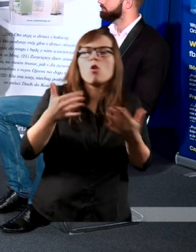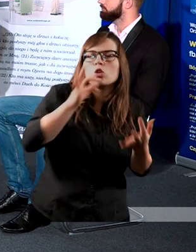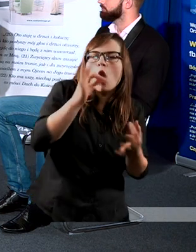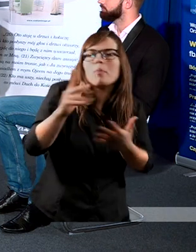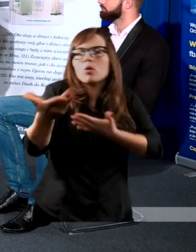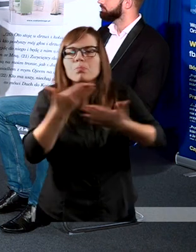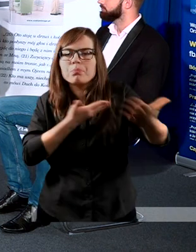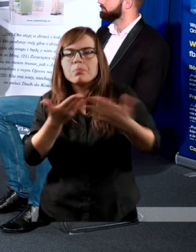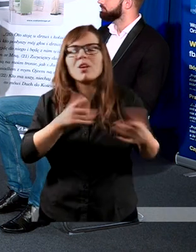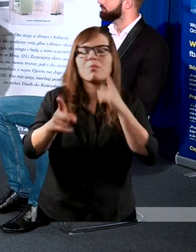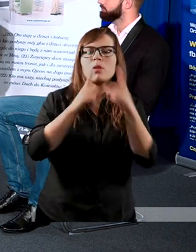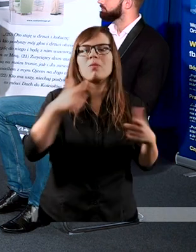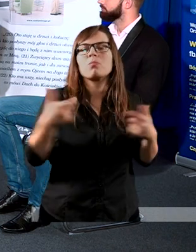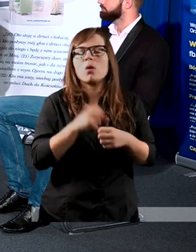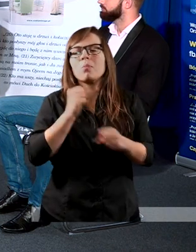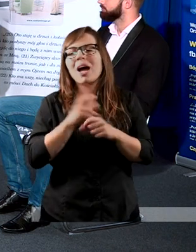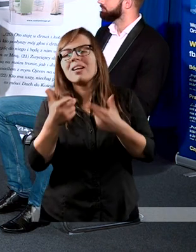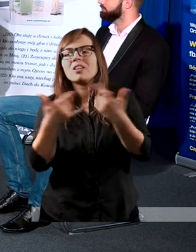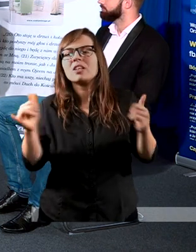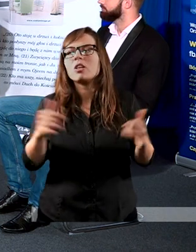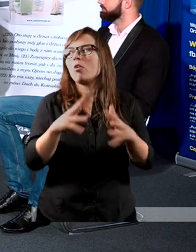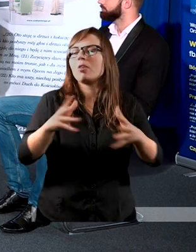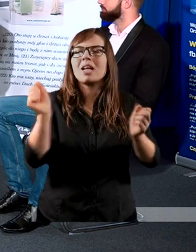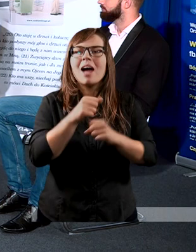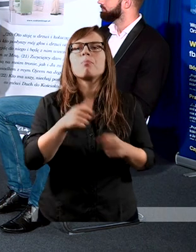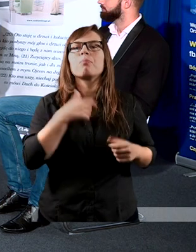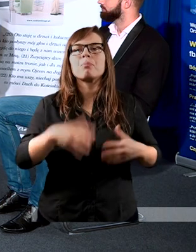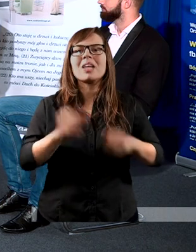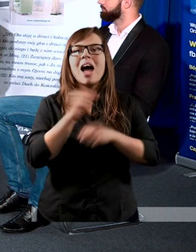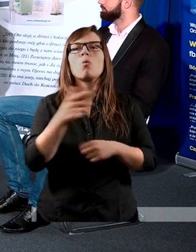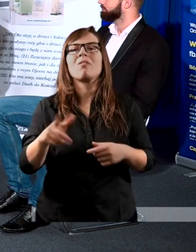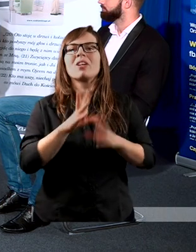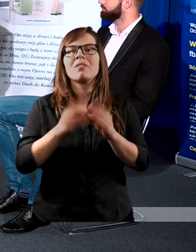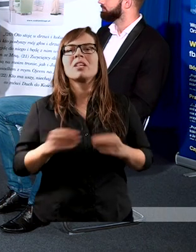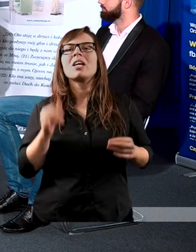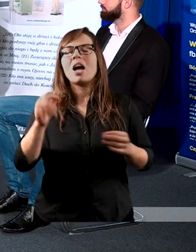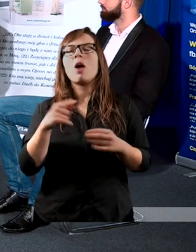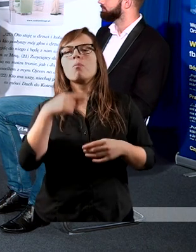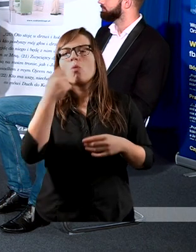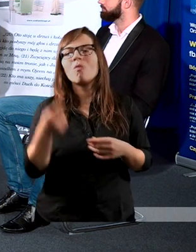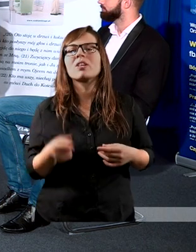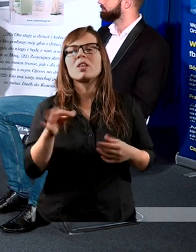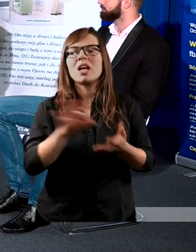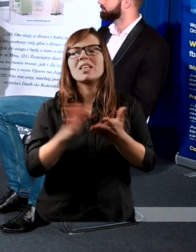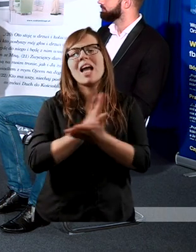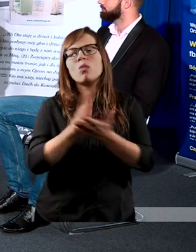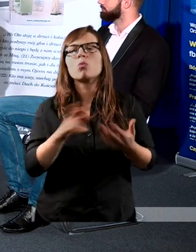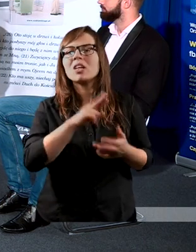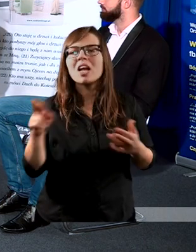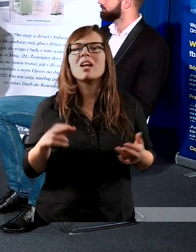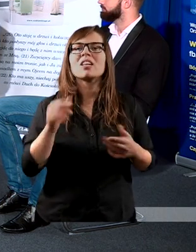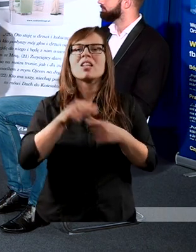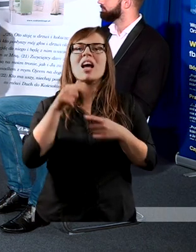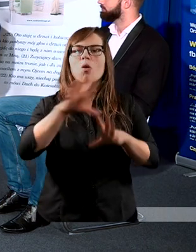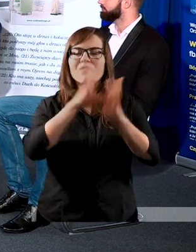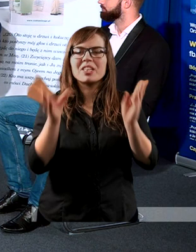zabrać. Ale to nie przeszkadza w pracy i w realizacji naszych celów życiowych, zawodowych. A dlaczego ma przeszkadzać? No ale bo mówimy o sukcesie, który gdzieś tam jest na